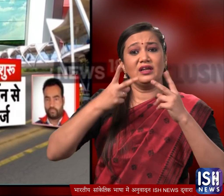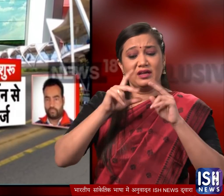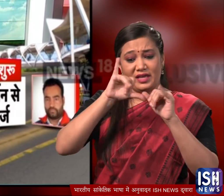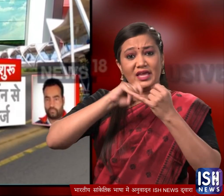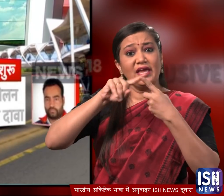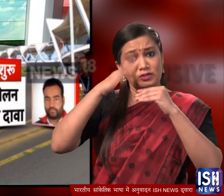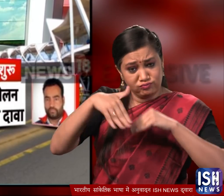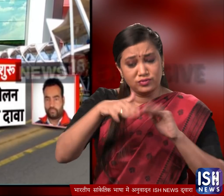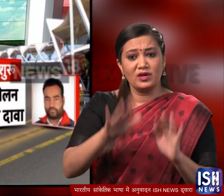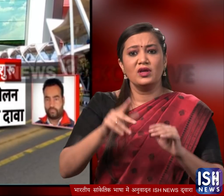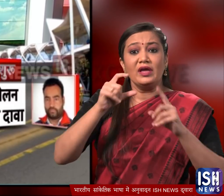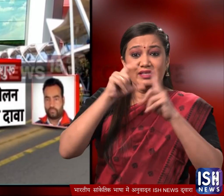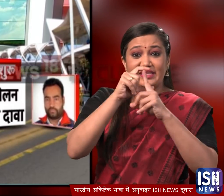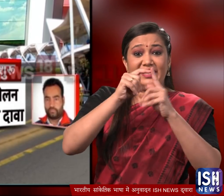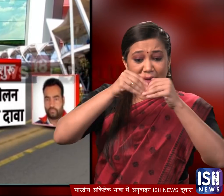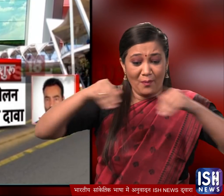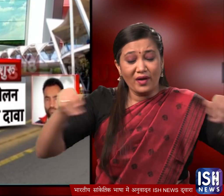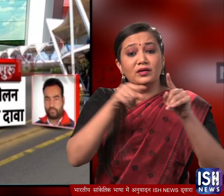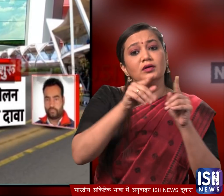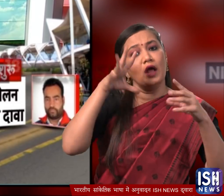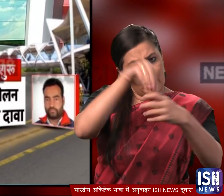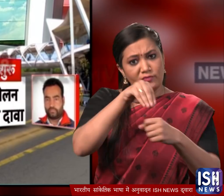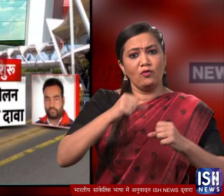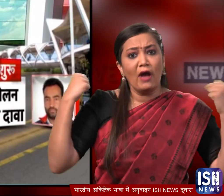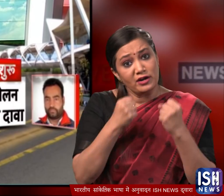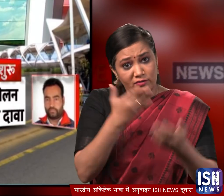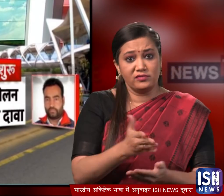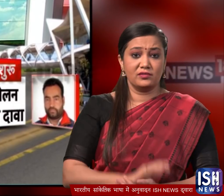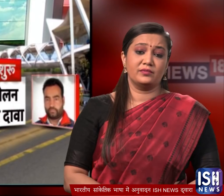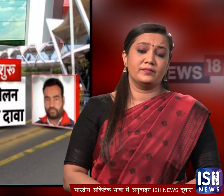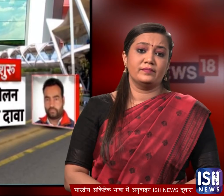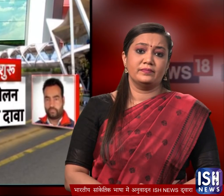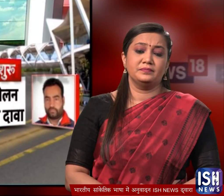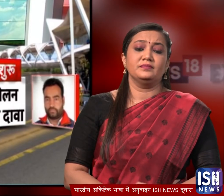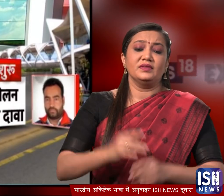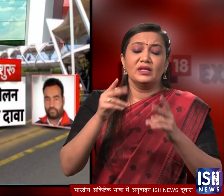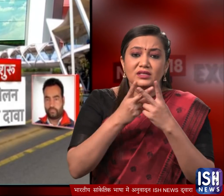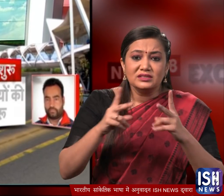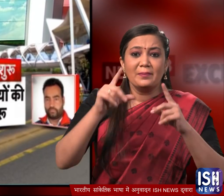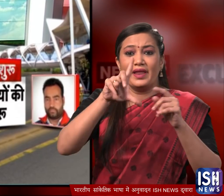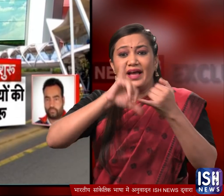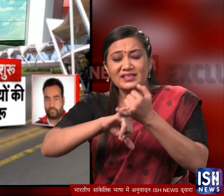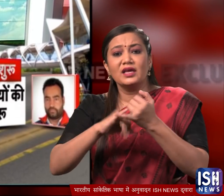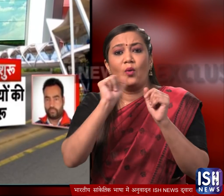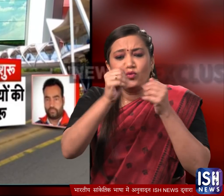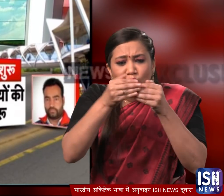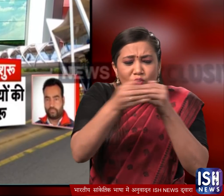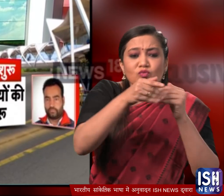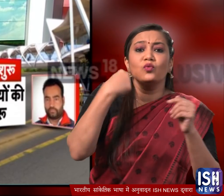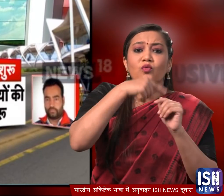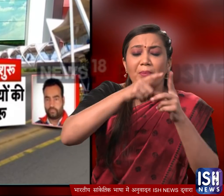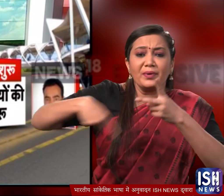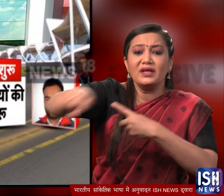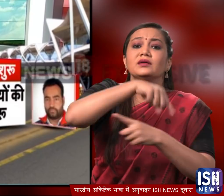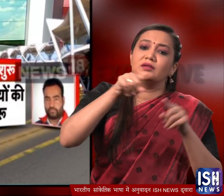खबर है कि वो पिछले कई दिनों से दिल्ली बॉर्डर पर चल रहे किसान आंदोलन में भी एक्टिव था। इसके अलावा पुलिस लखा सिंह के उन करीबियों की भी